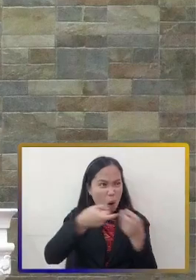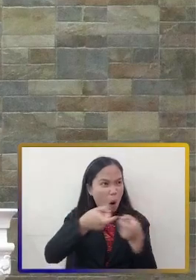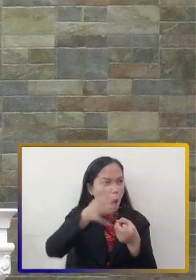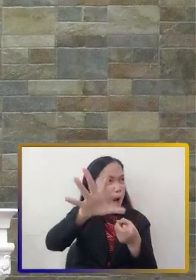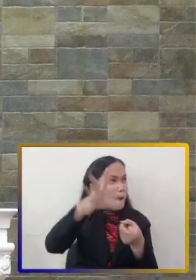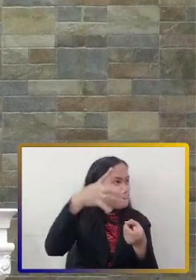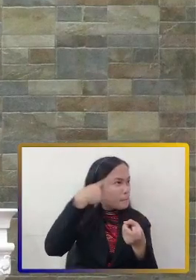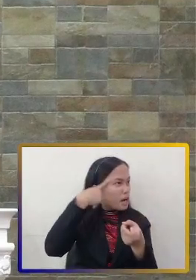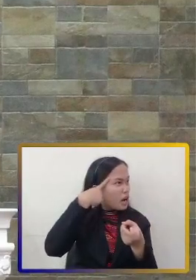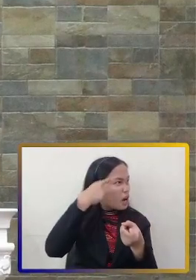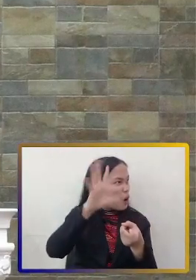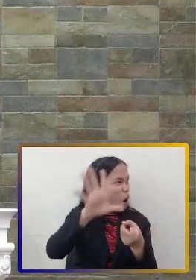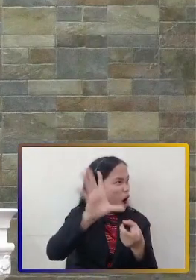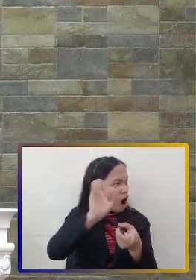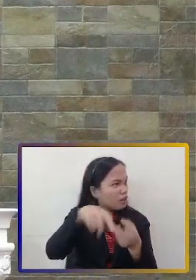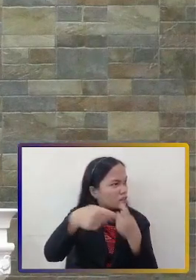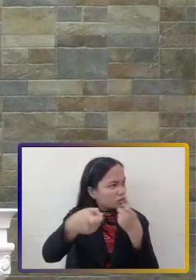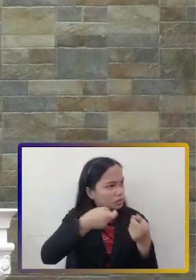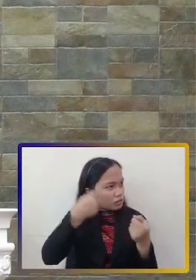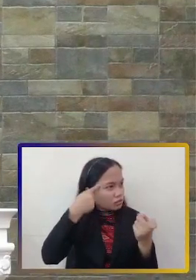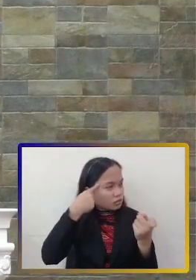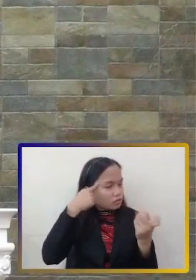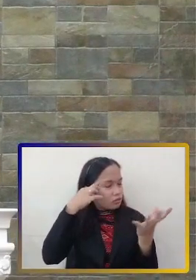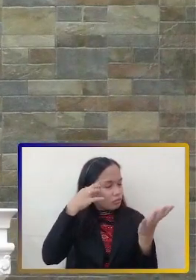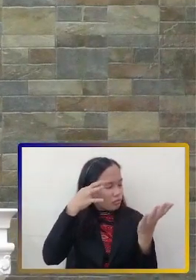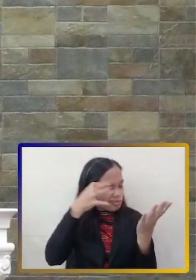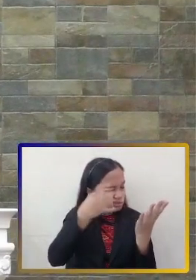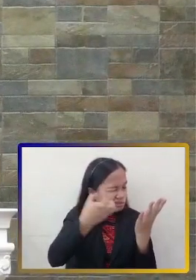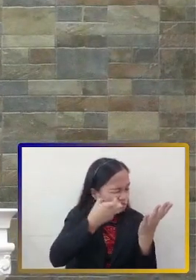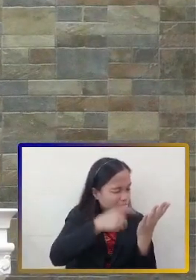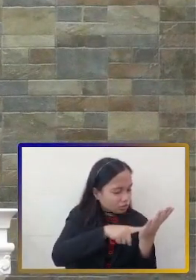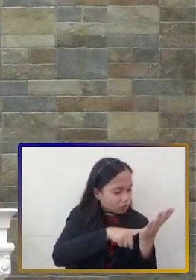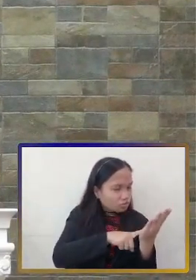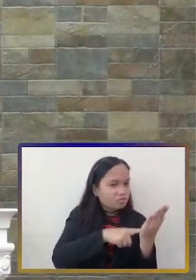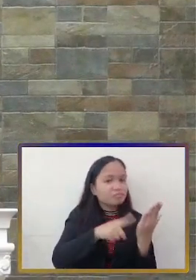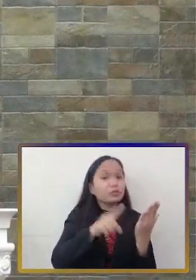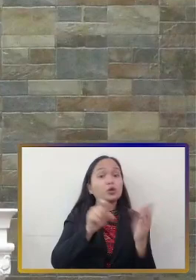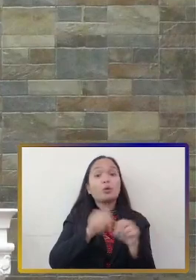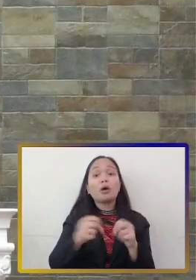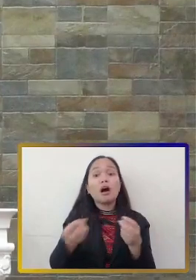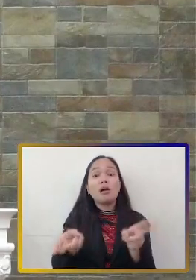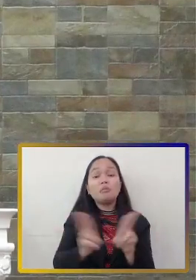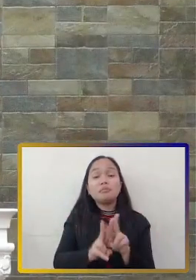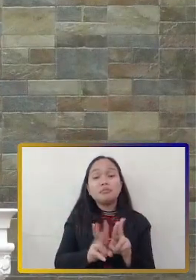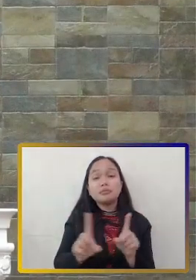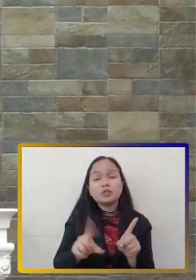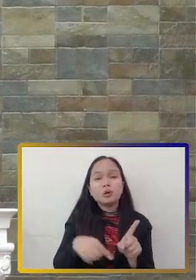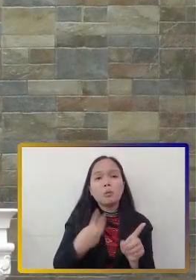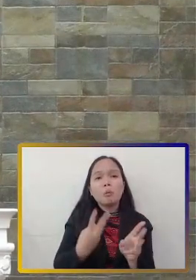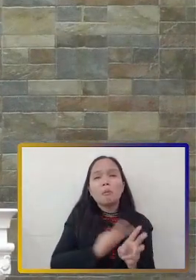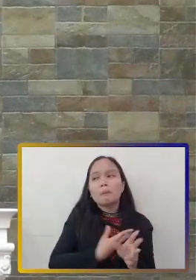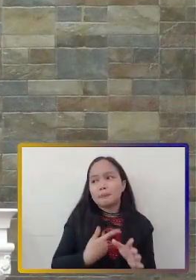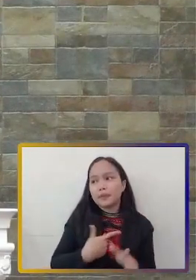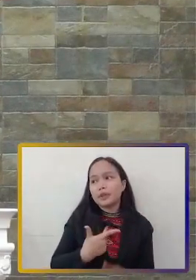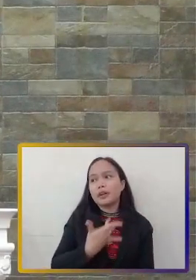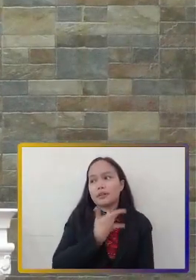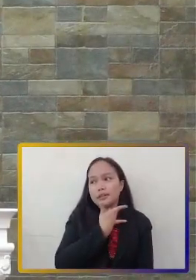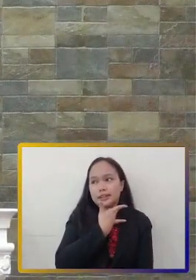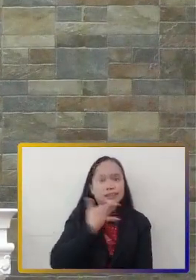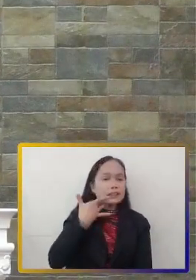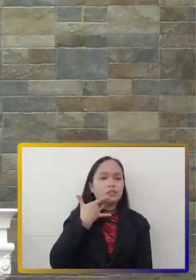Nasisilo na ngayon yung kaisipan mo rito. And so, hahanapin mo na magkakaroon ka ng lust of the